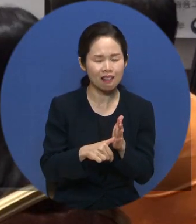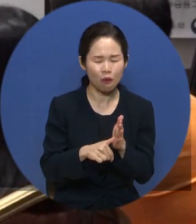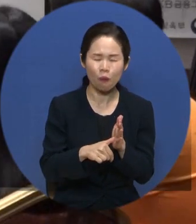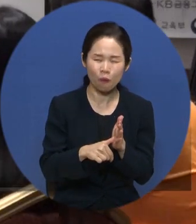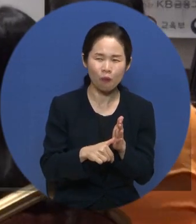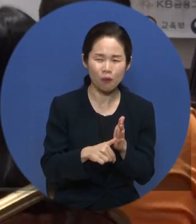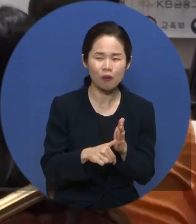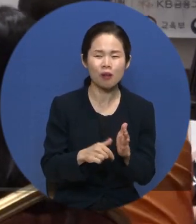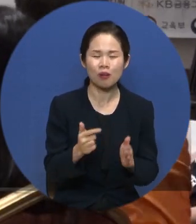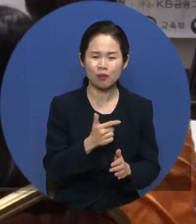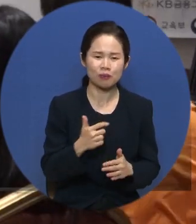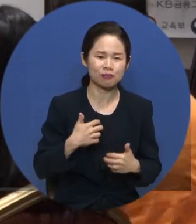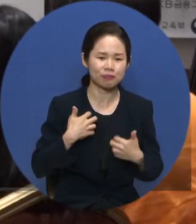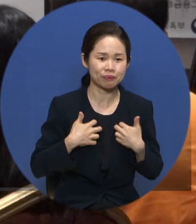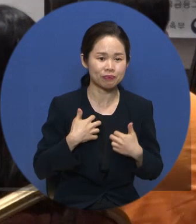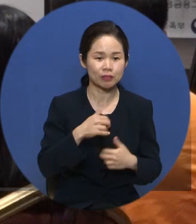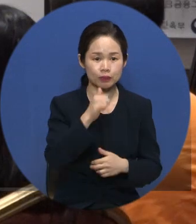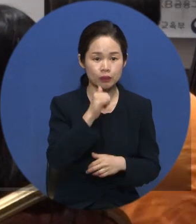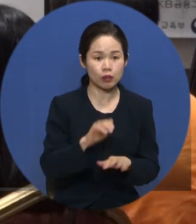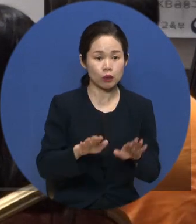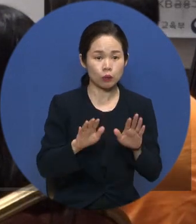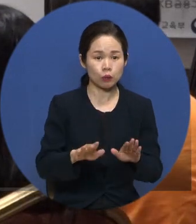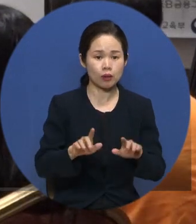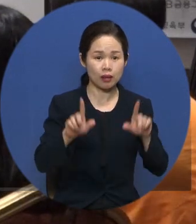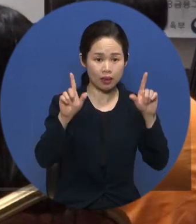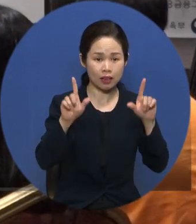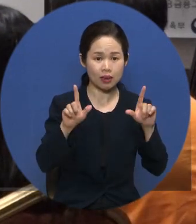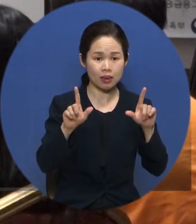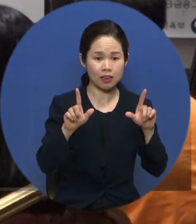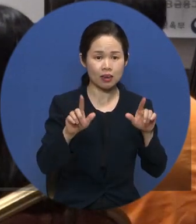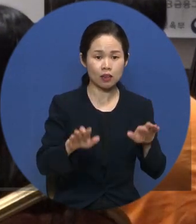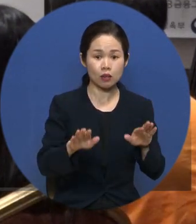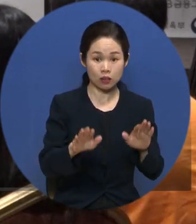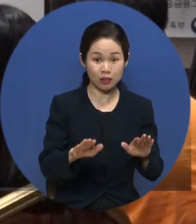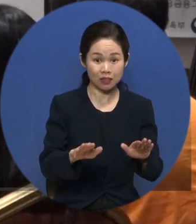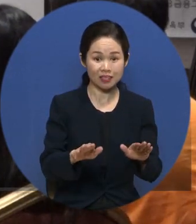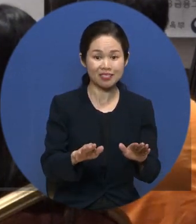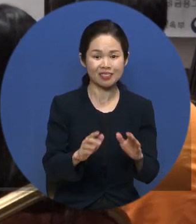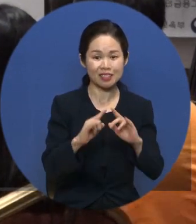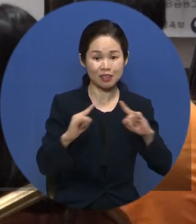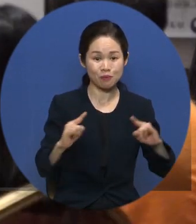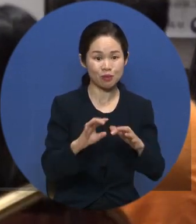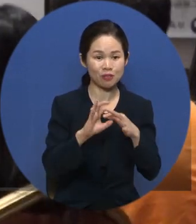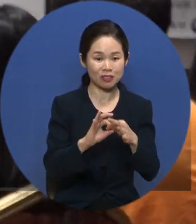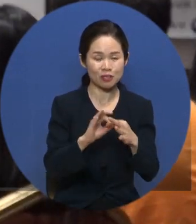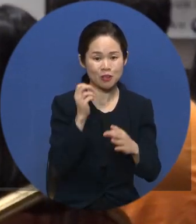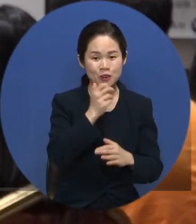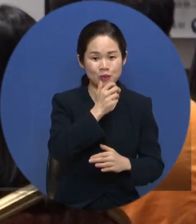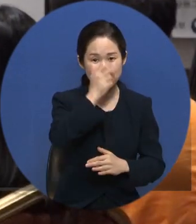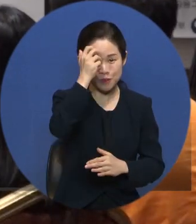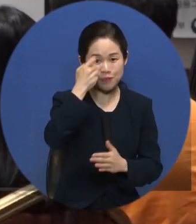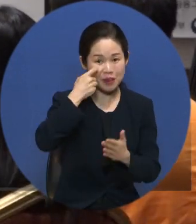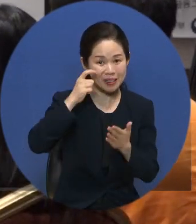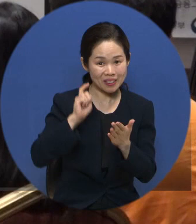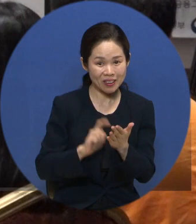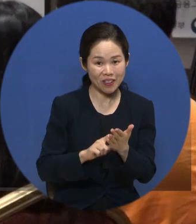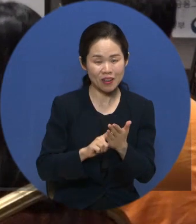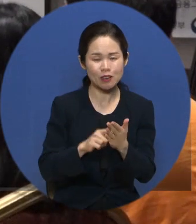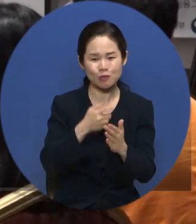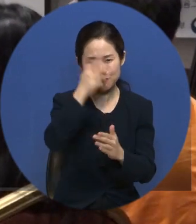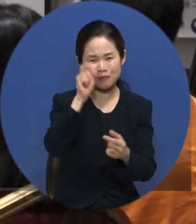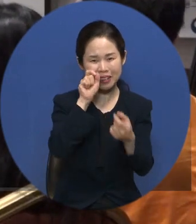저한테 올해도 이 시간을 통해서 꿈에 한 발짝 더 다가서길 바랍니다. 노력하겠습니다.